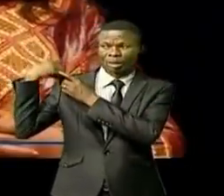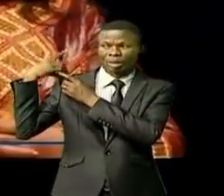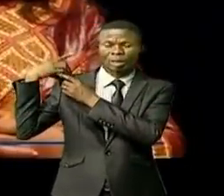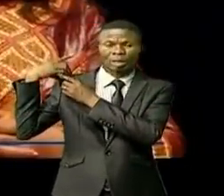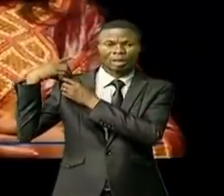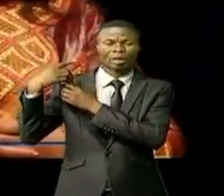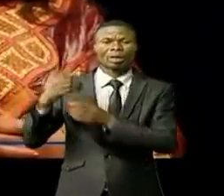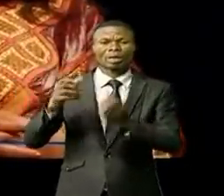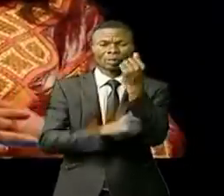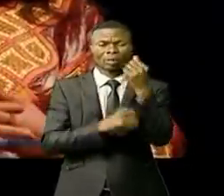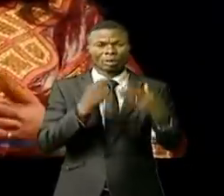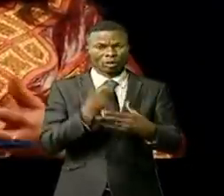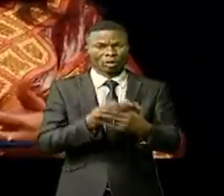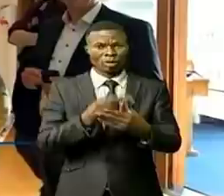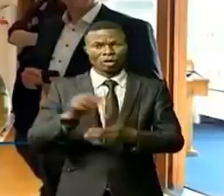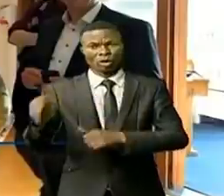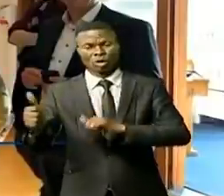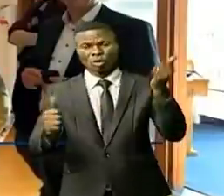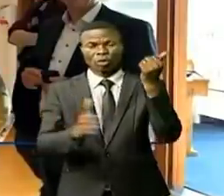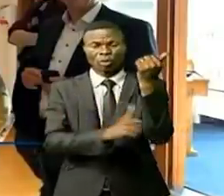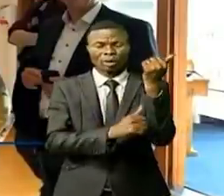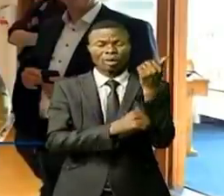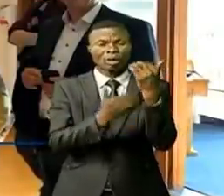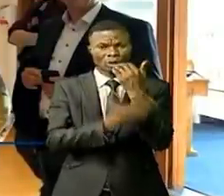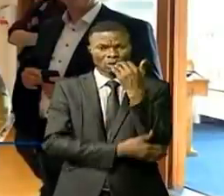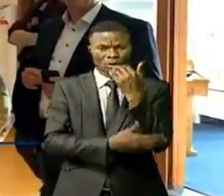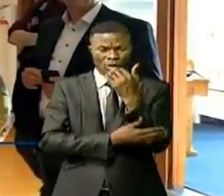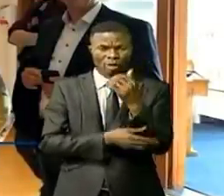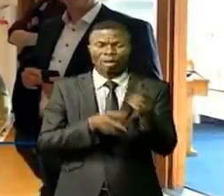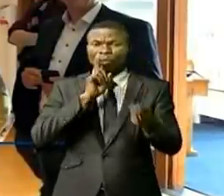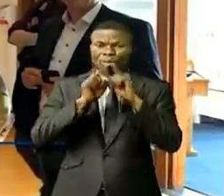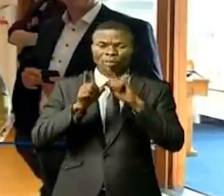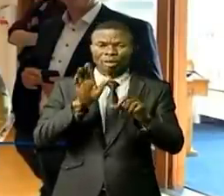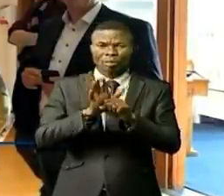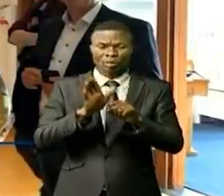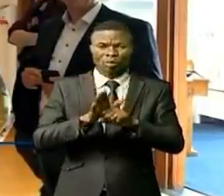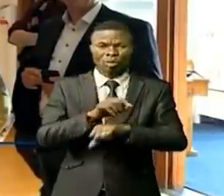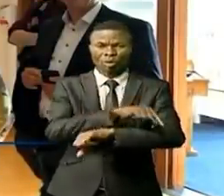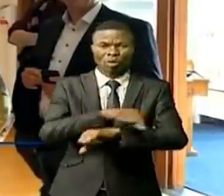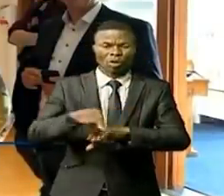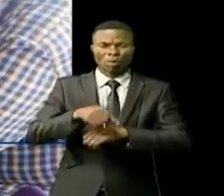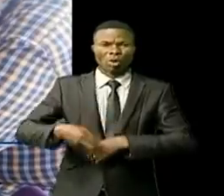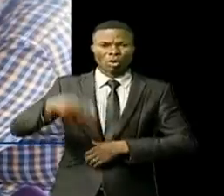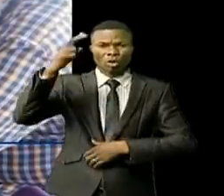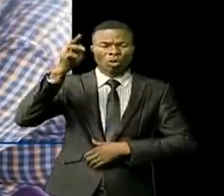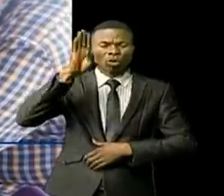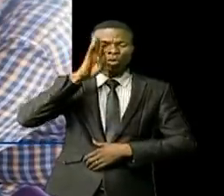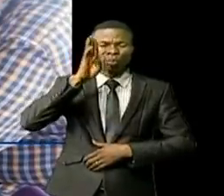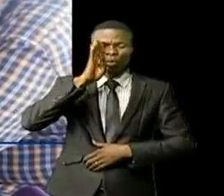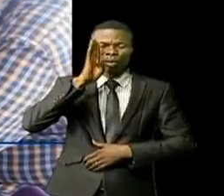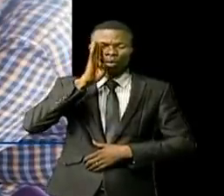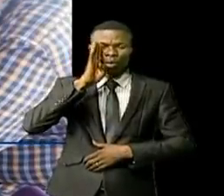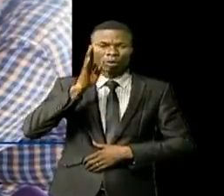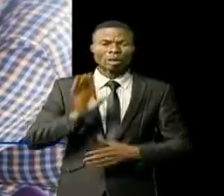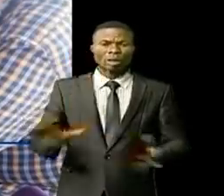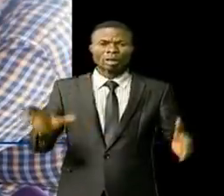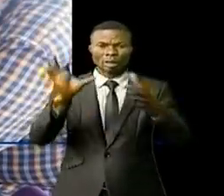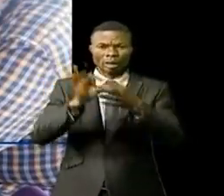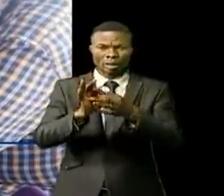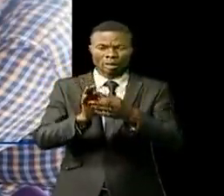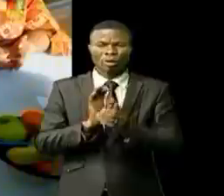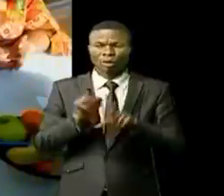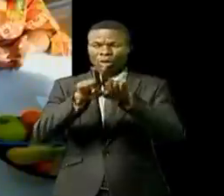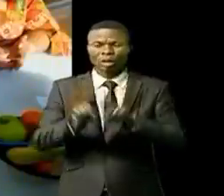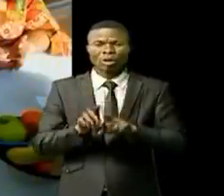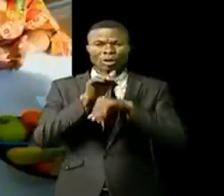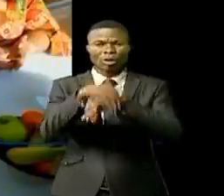avec handicap et autres personnes vulnérables a eu avec des institutions et autorités belges œuvrant dans l'inclusion et la